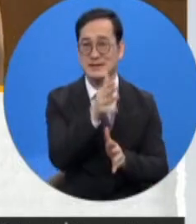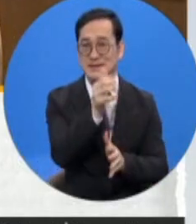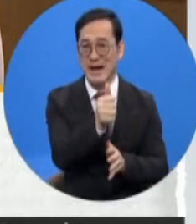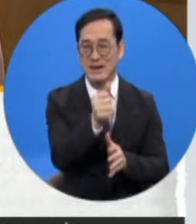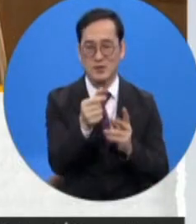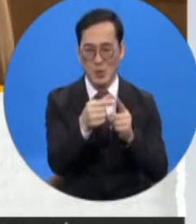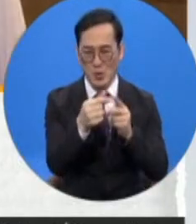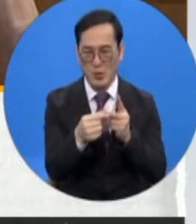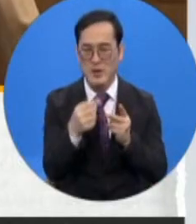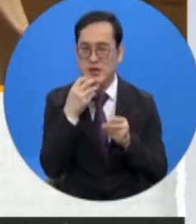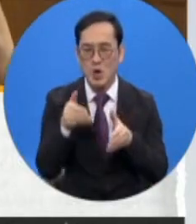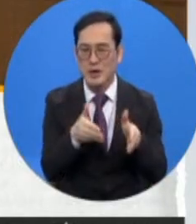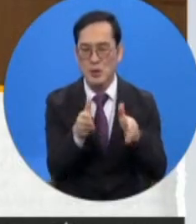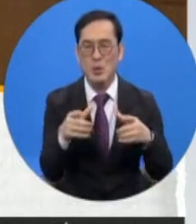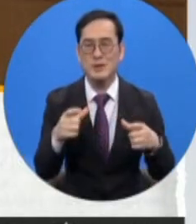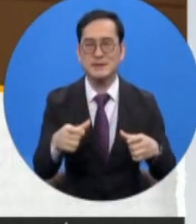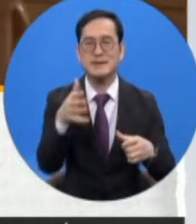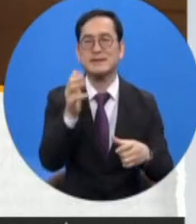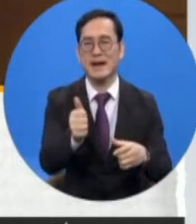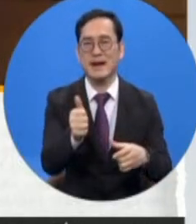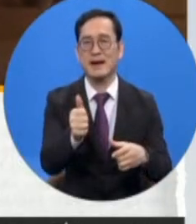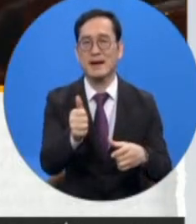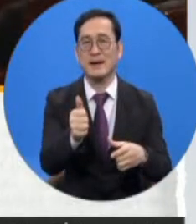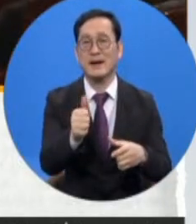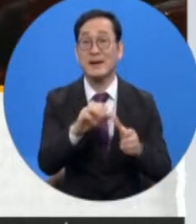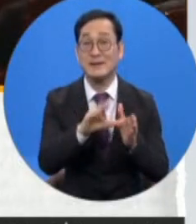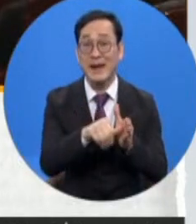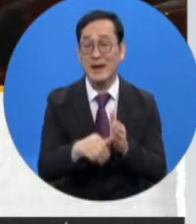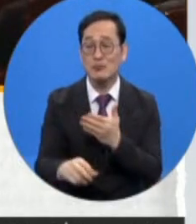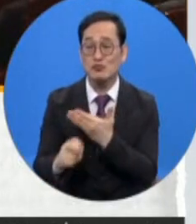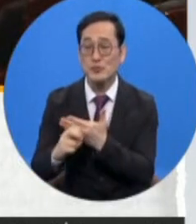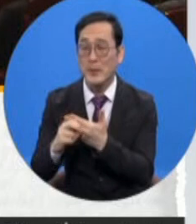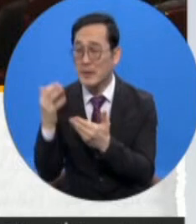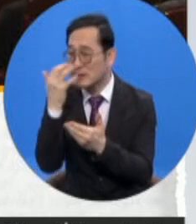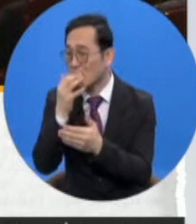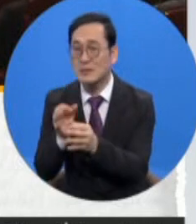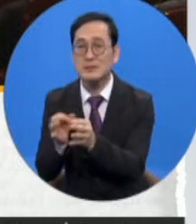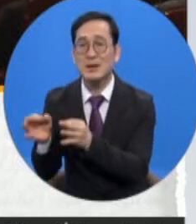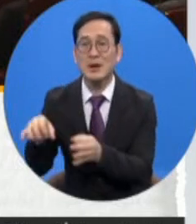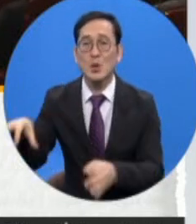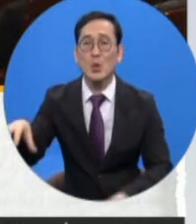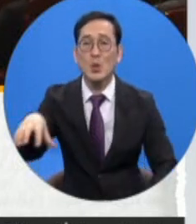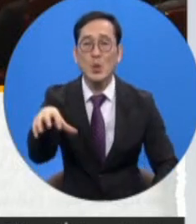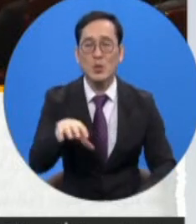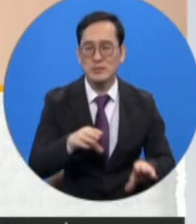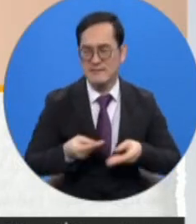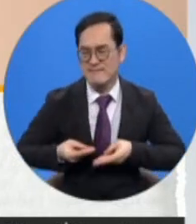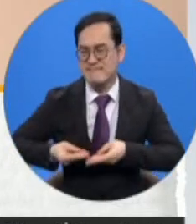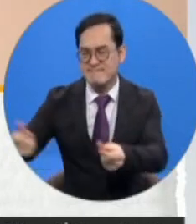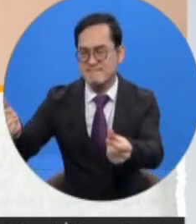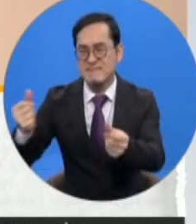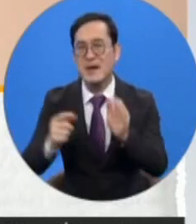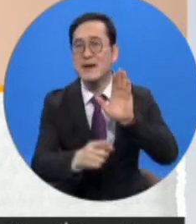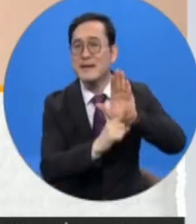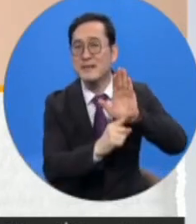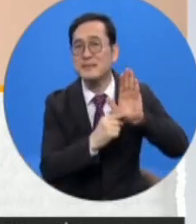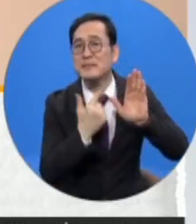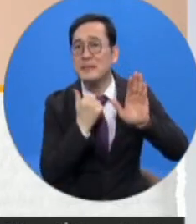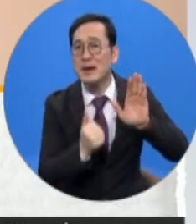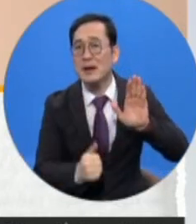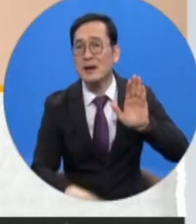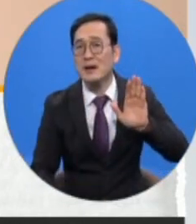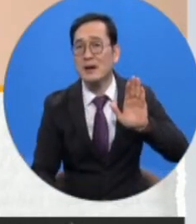경기도지사를 했어요. 경기도지사를 할 때 예. 이런 불법 성매매 업소 같은 것들을 근절하겠다라고 이야기를 한 적이 여러 번